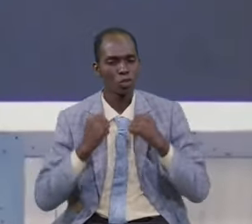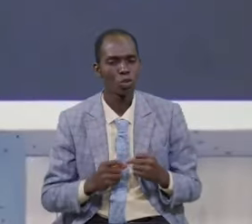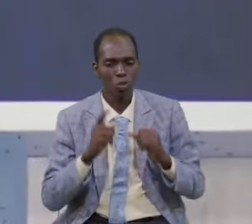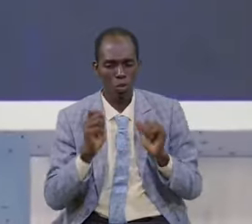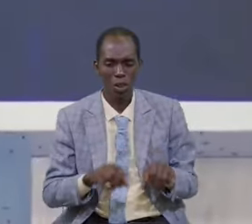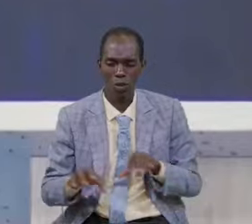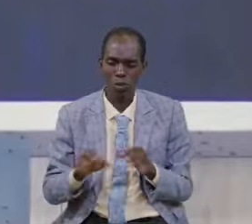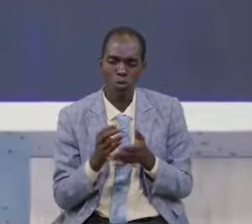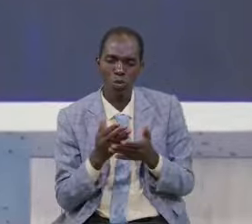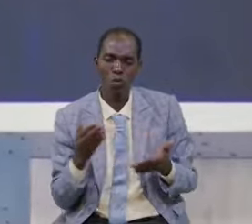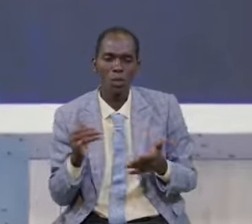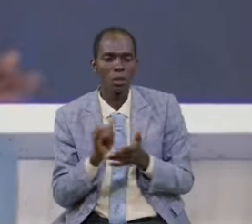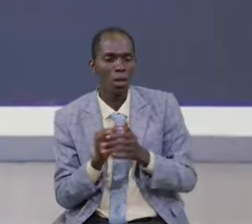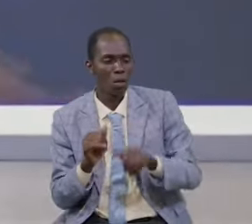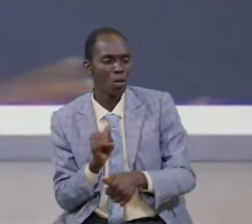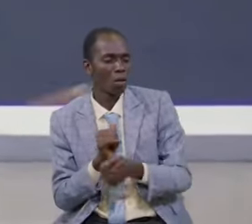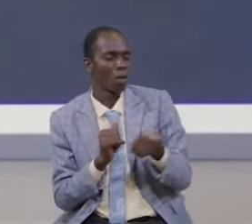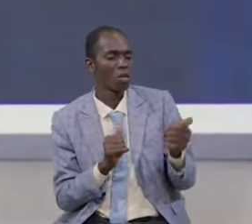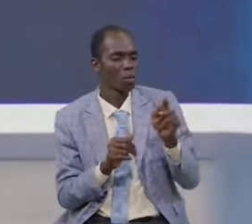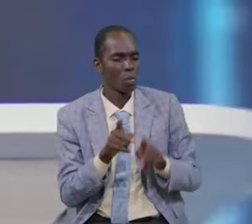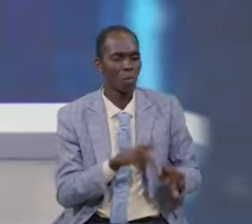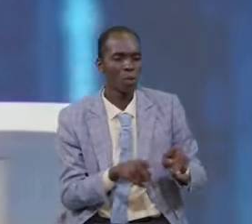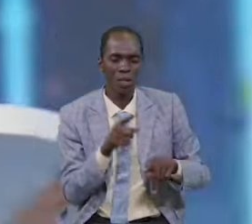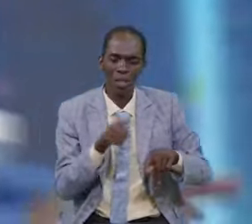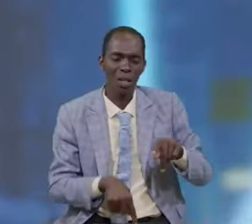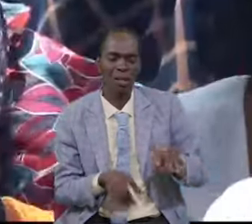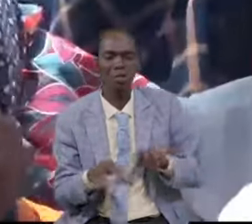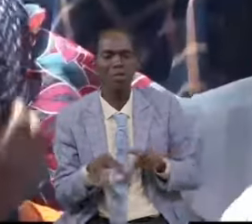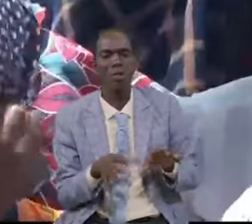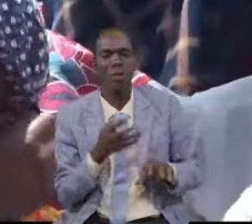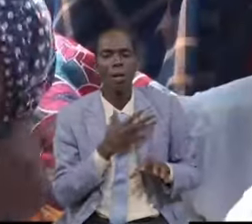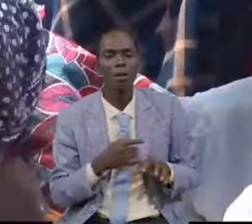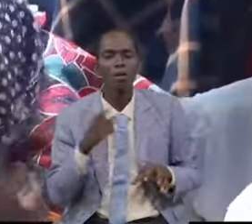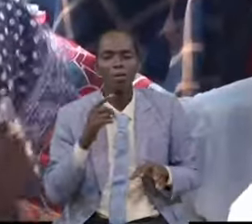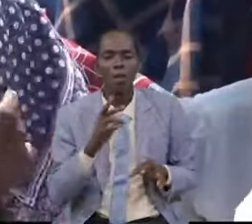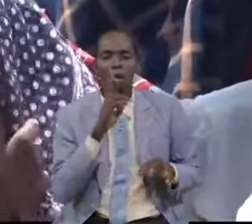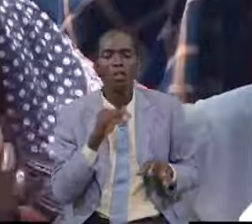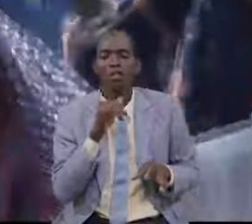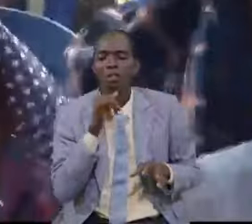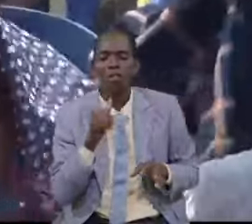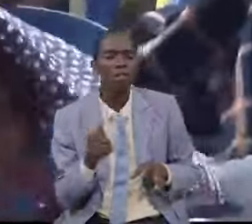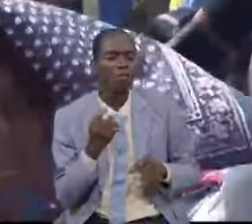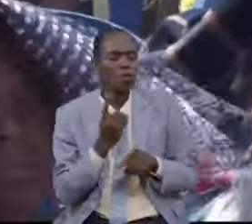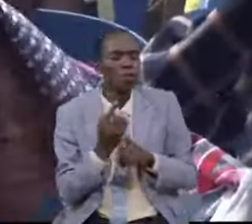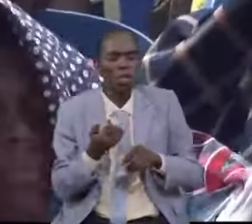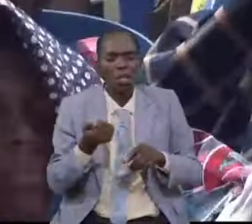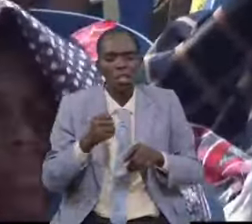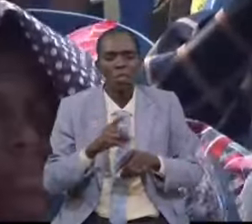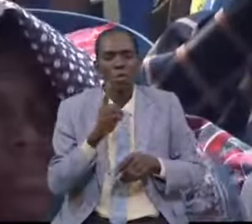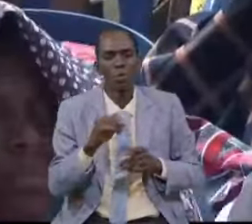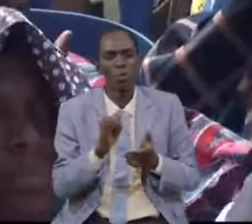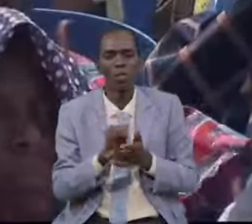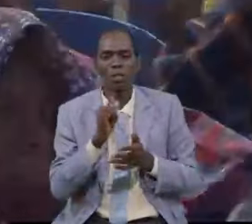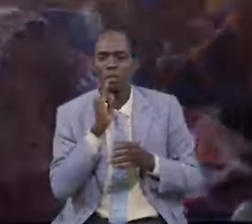que les autres ne peuvent pas faire. Et tu n'es pas seulement quelqu'un qui avance. Tu dis